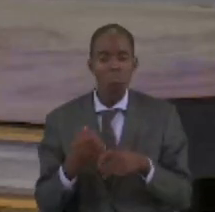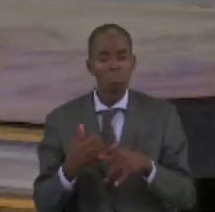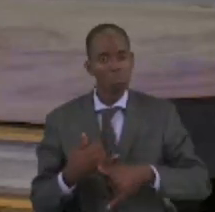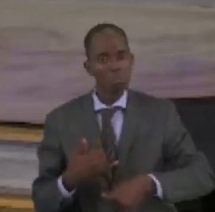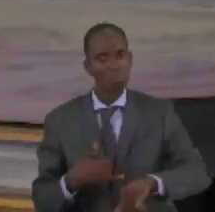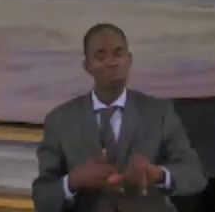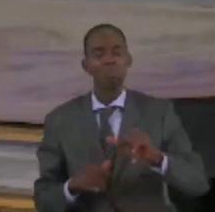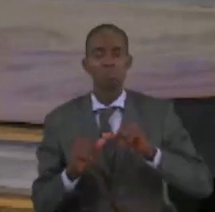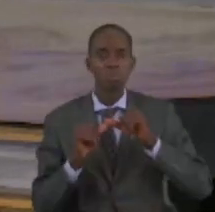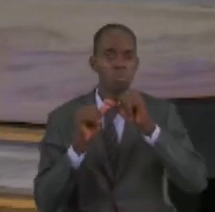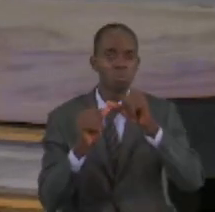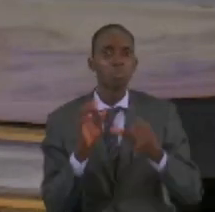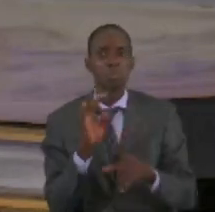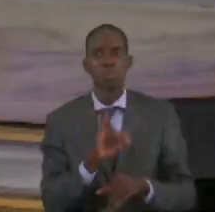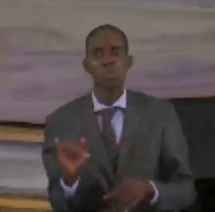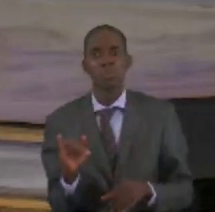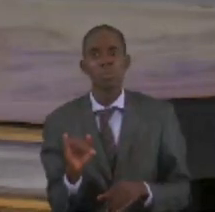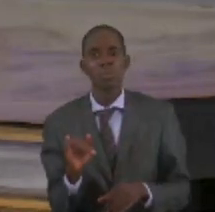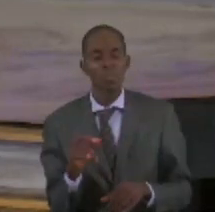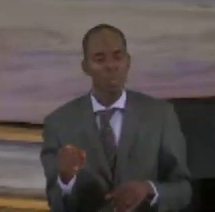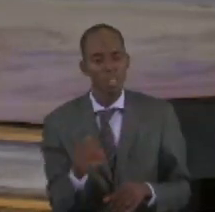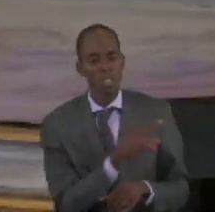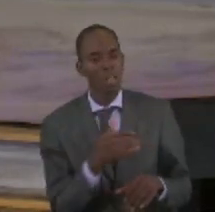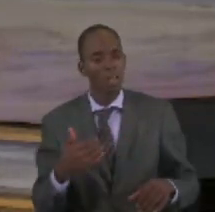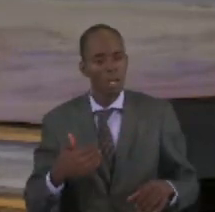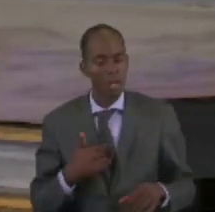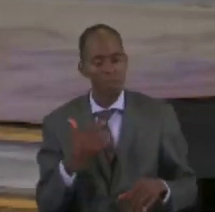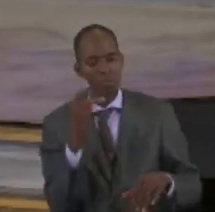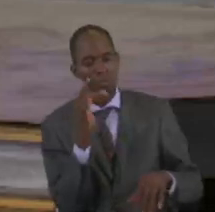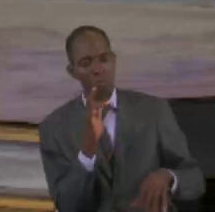les persécuter. Cependant, ils prêchaient.